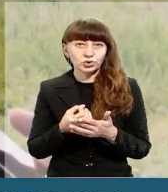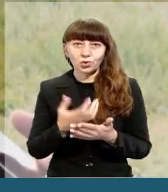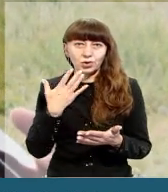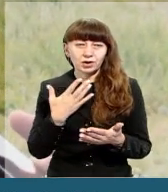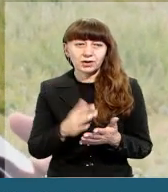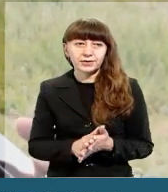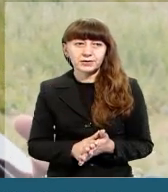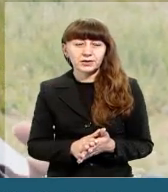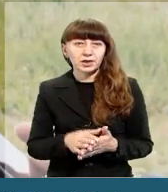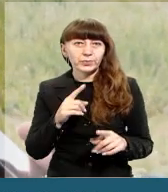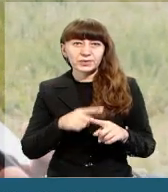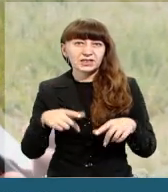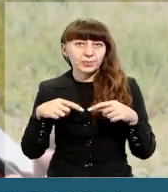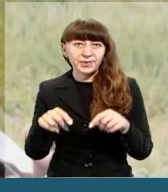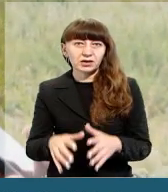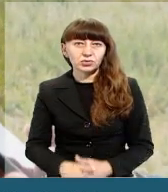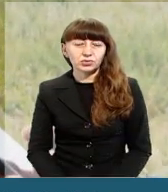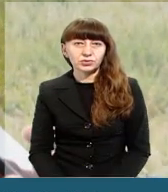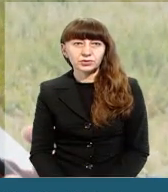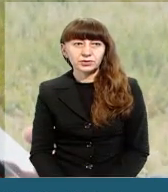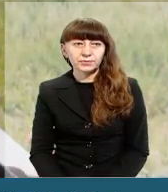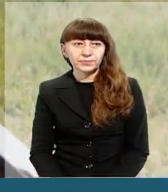арғымаққа көп міндім, садаға кетсін буданнан, дейді.